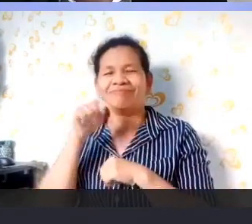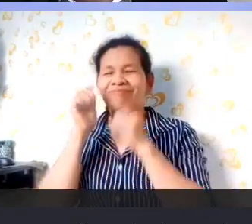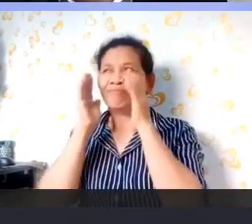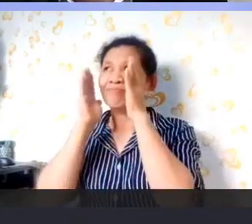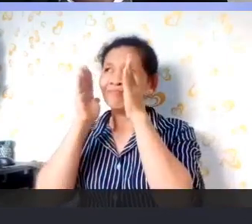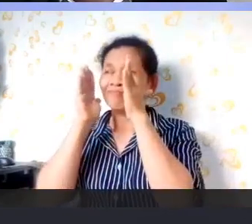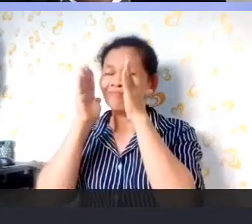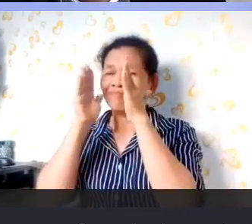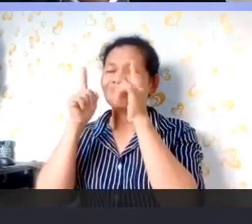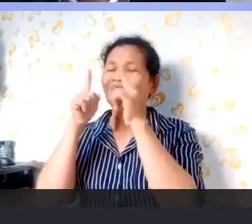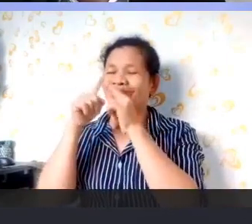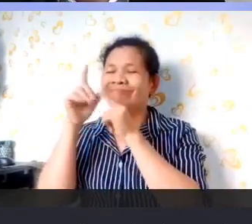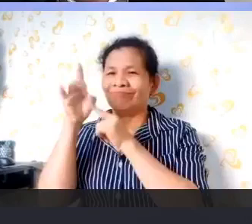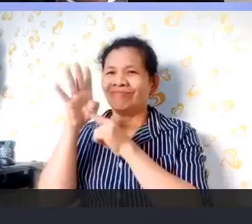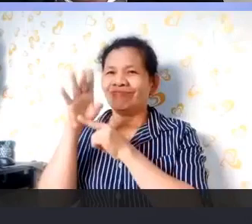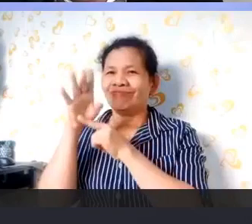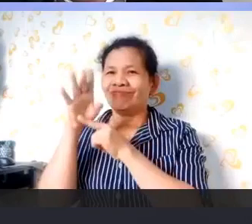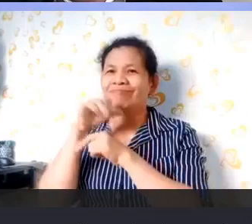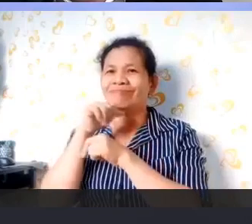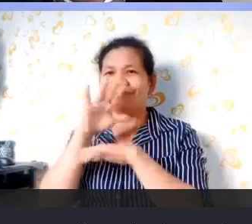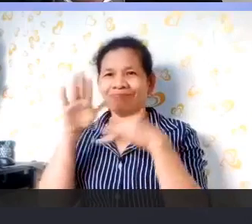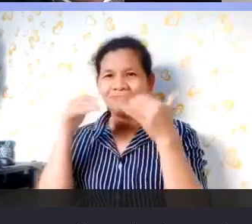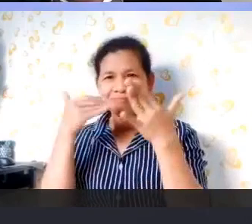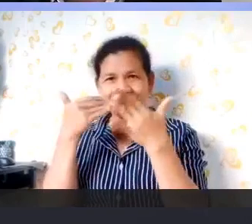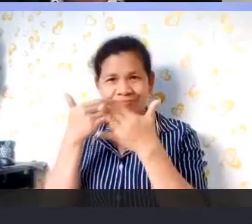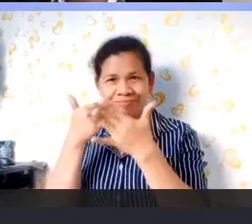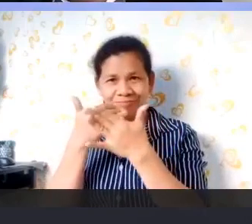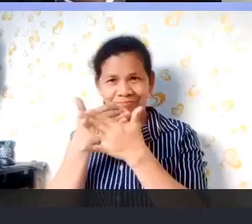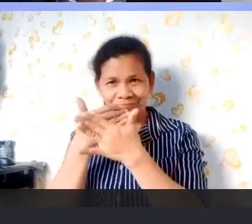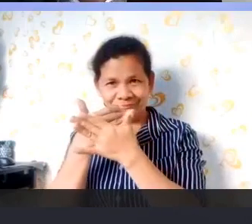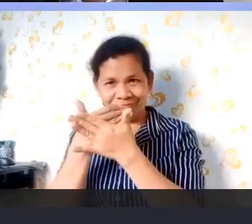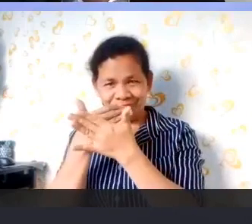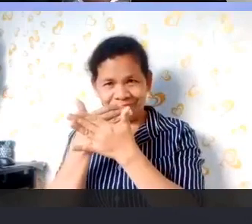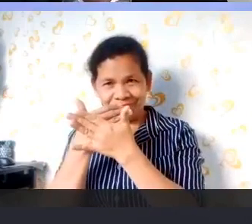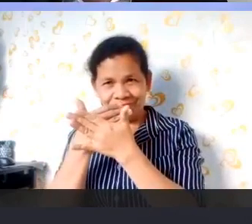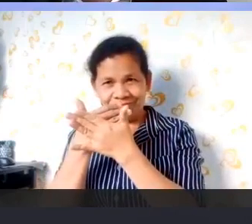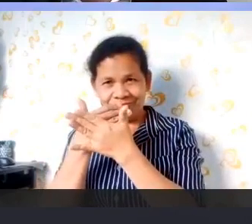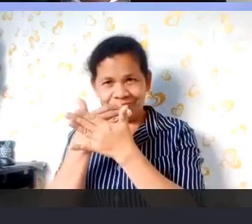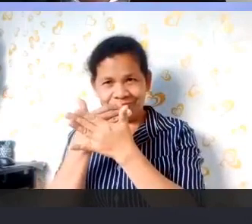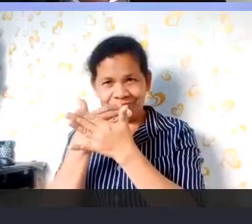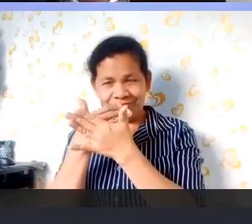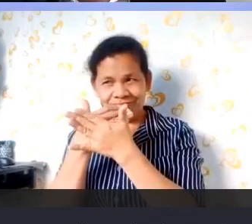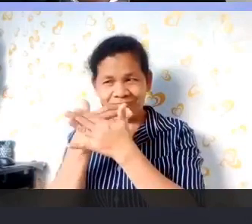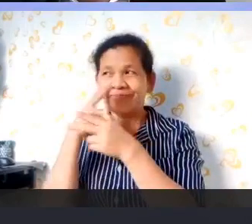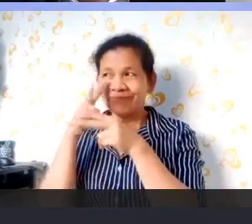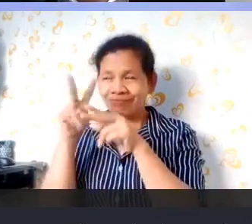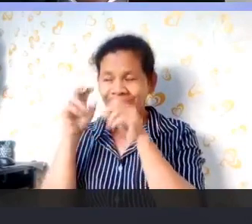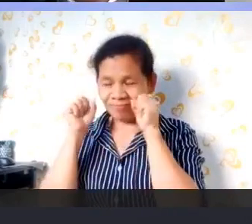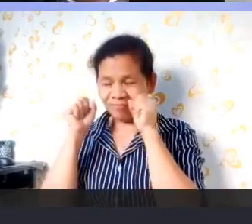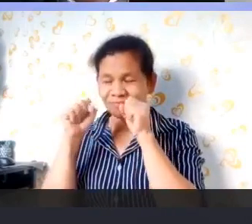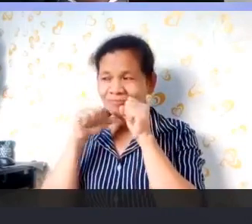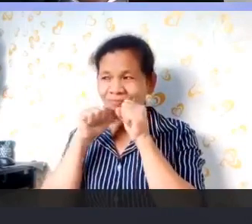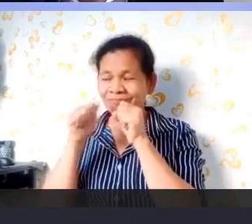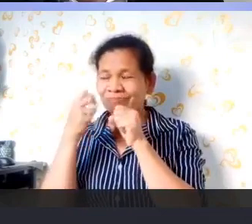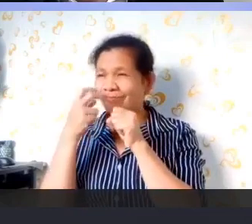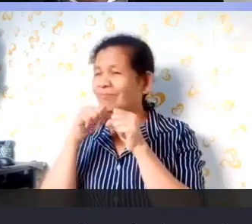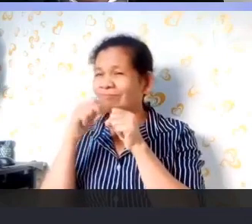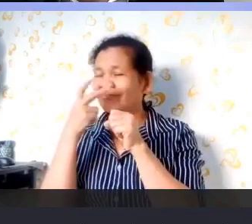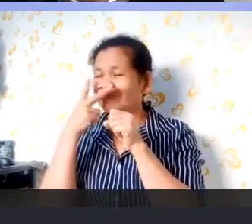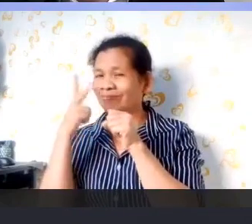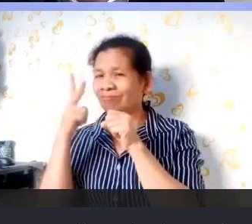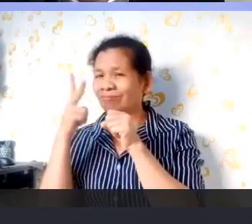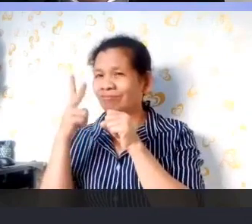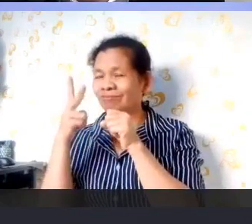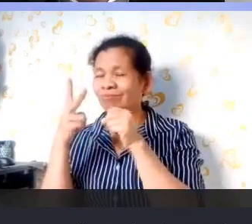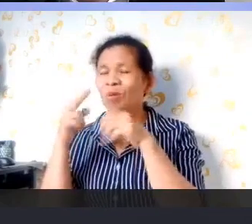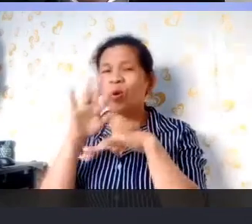what is seen, but on what is unseen. Since what is seen is temporary, but